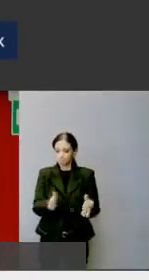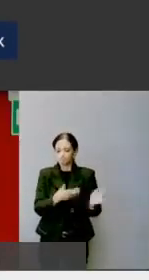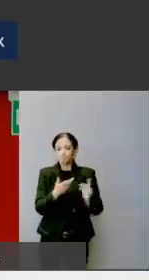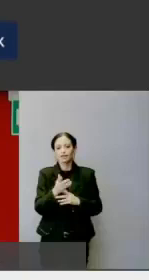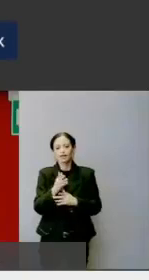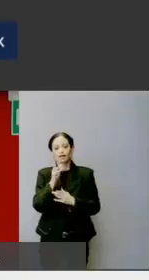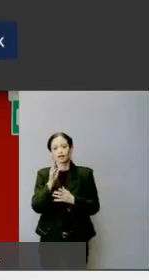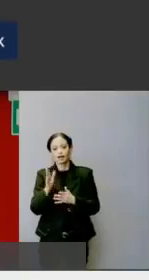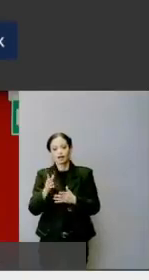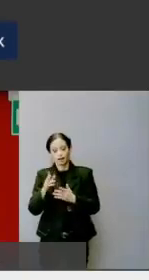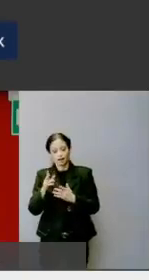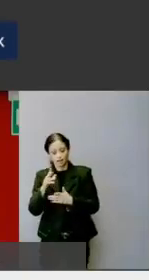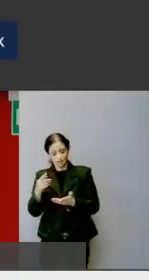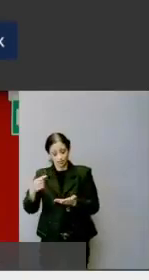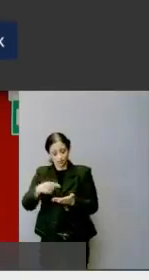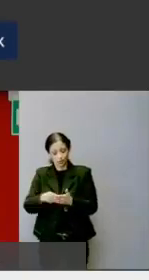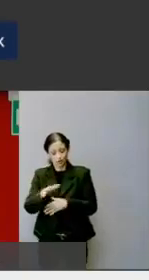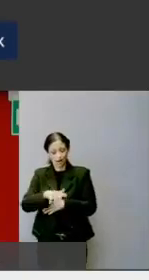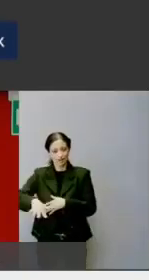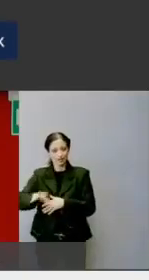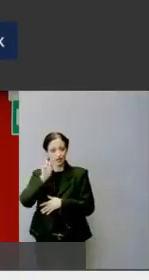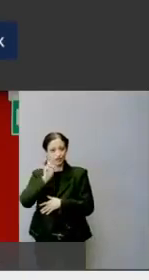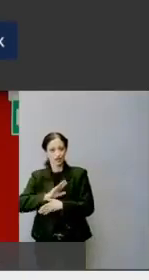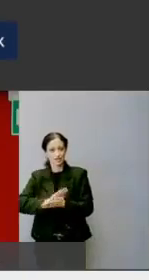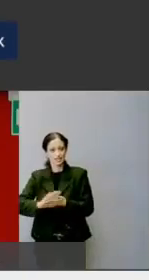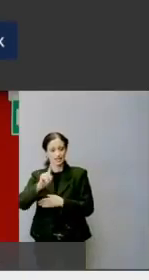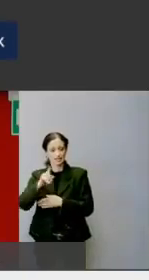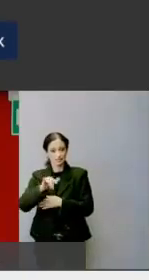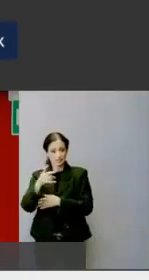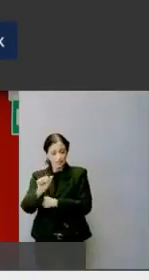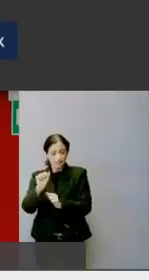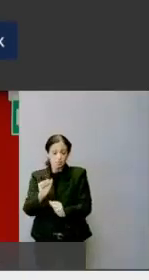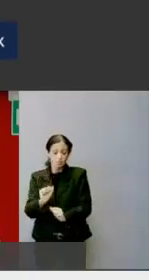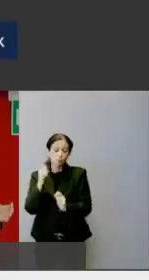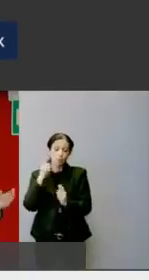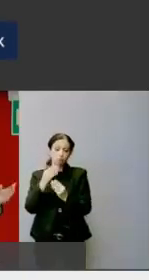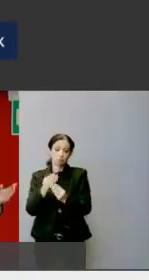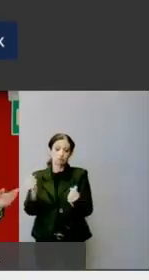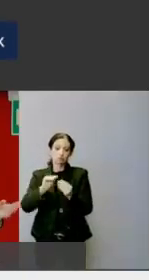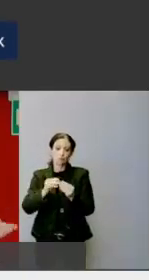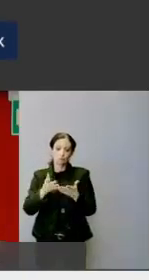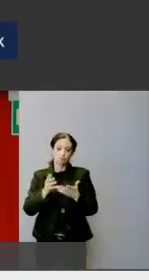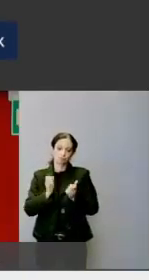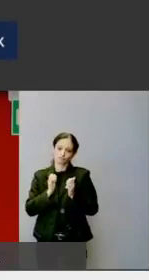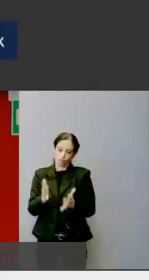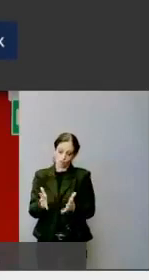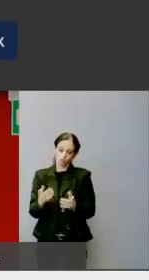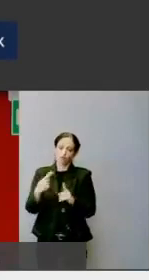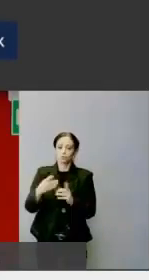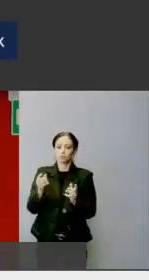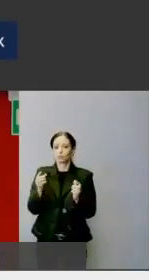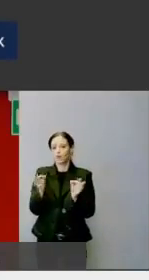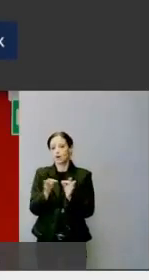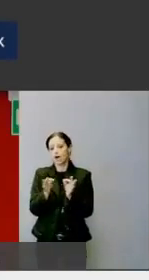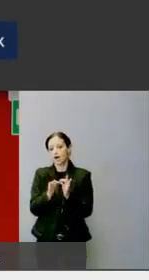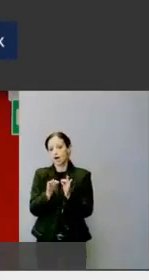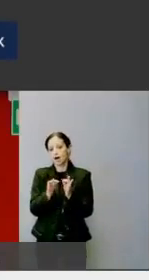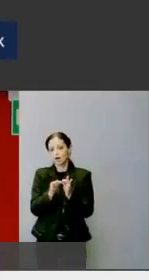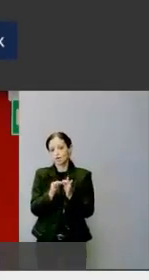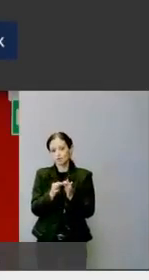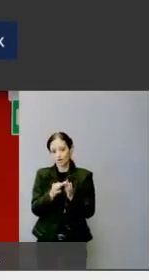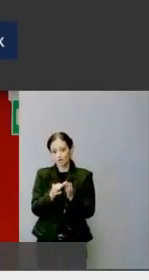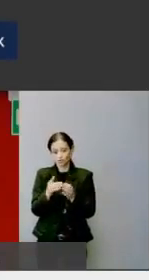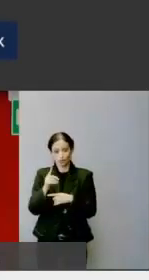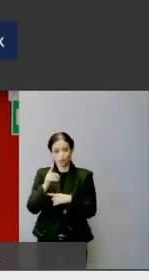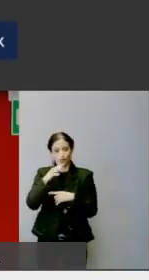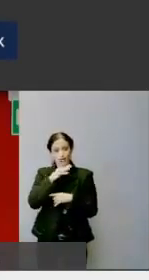santa zita io credo che si possa risolverlo con buona volontà e anche con un accordo con green live quindi io mi